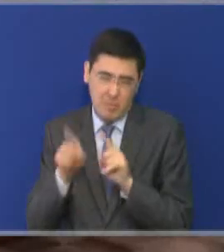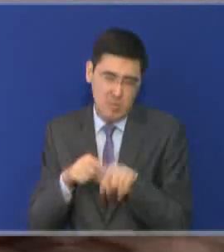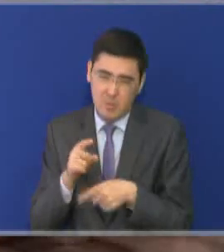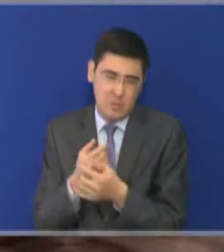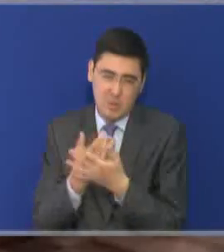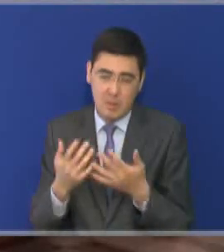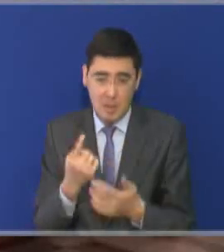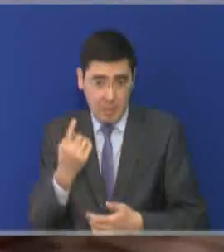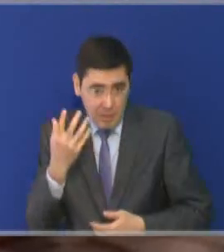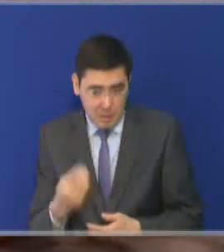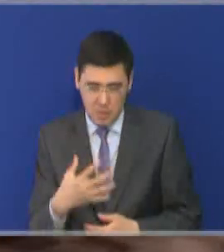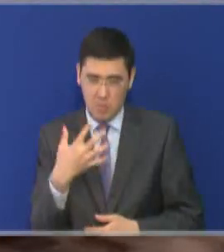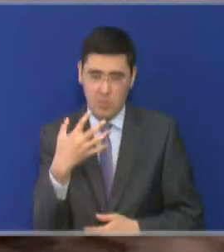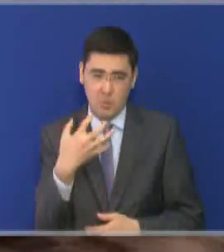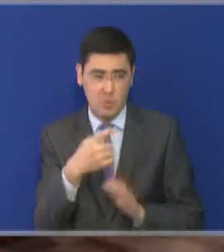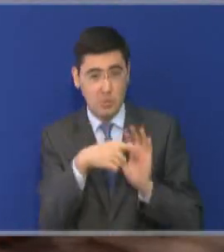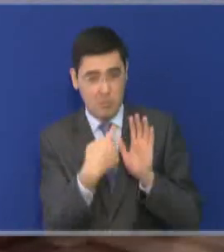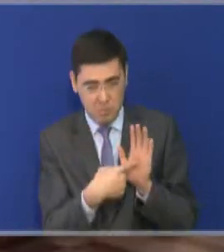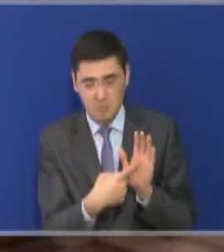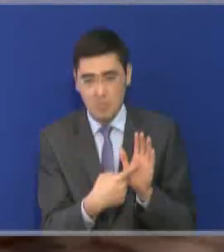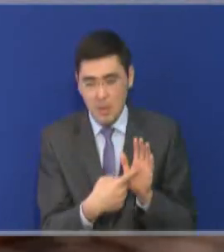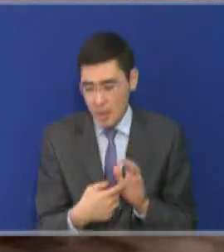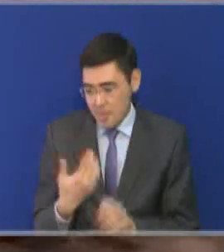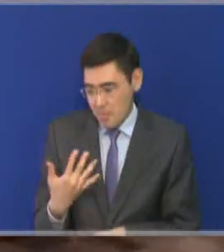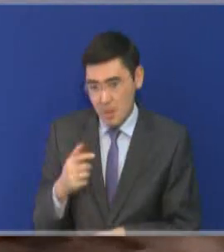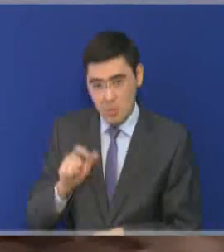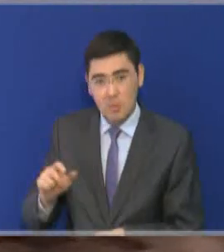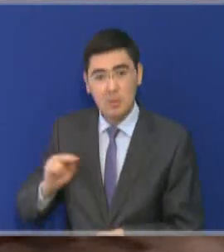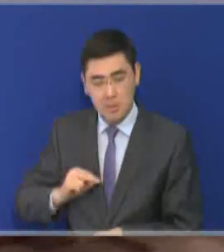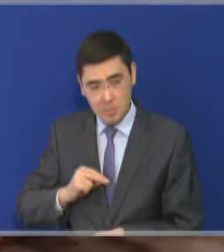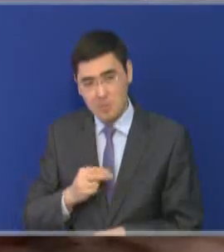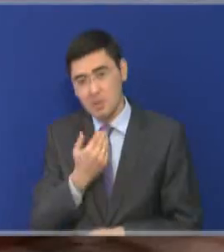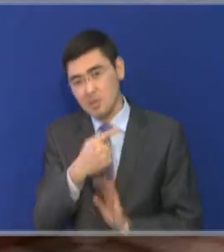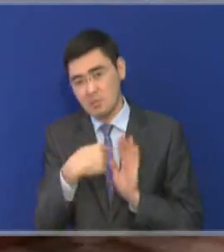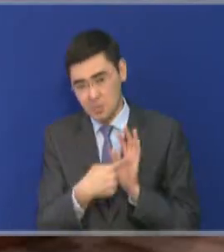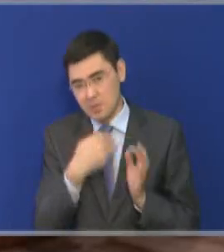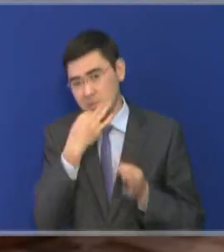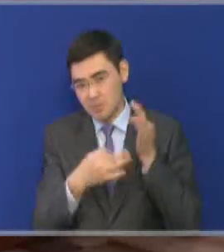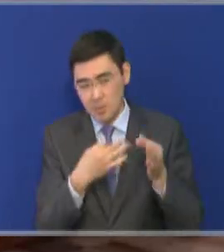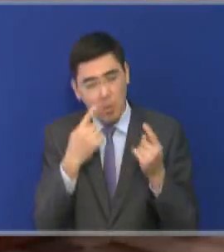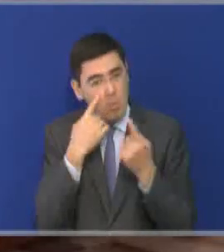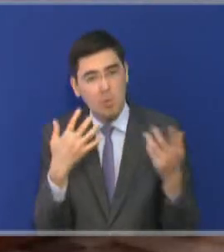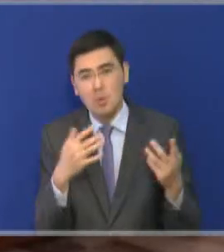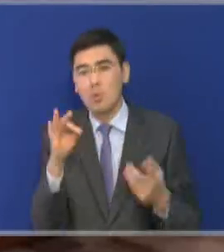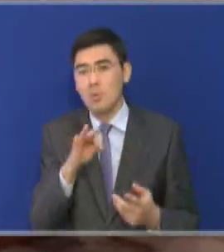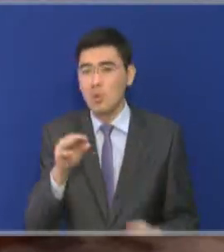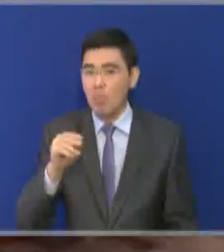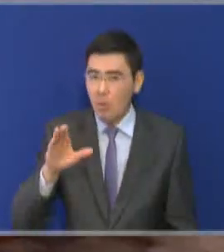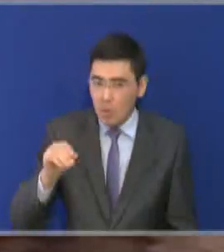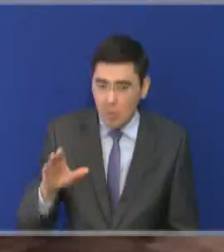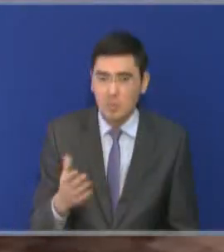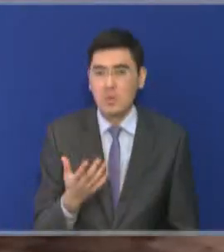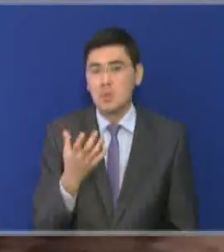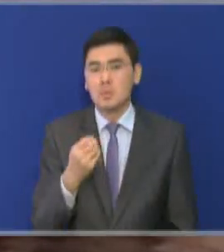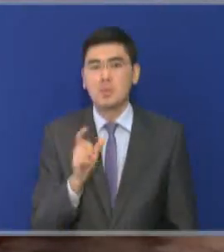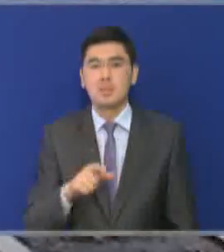день мы принимаем около 500 вопросов. Работают 5 операторов. Подавляющее большинство вопросов касается пропусков и правил поведения